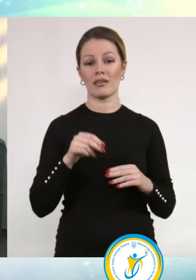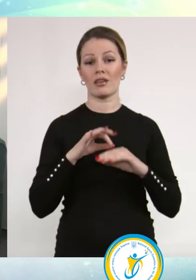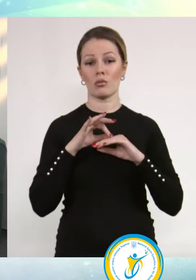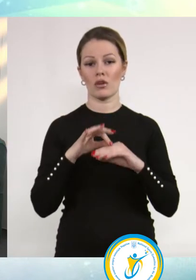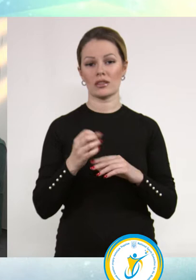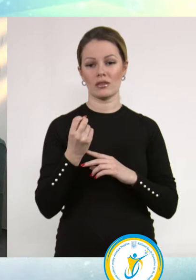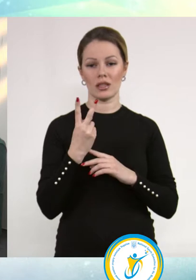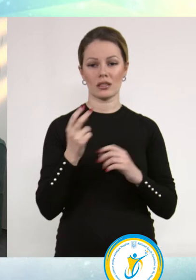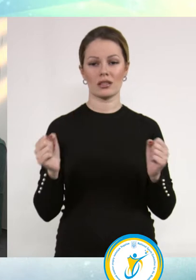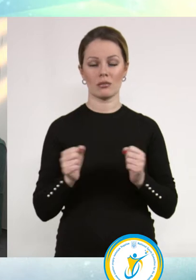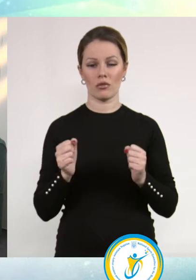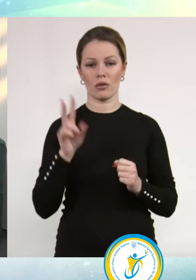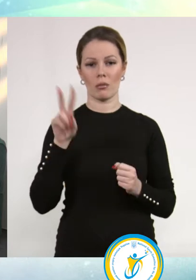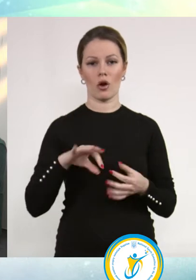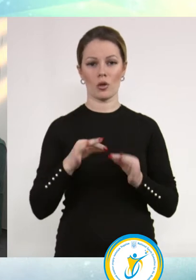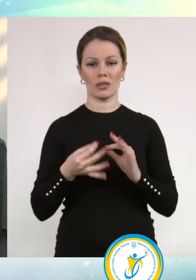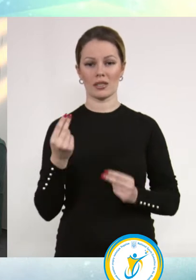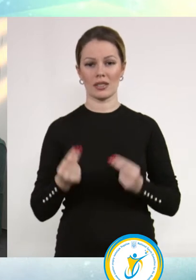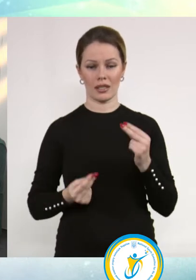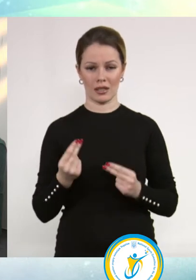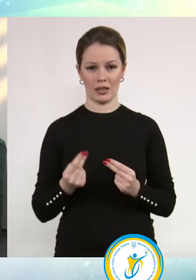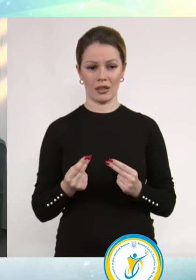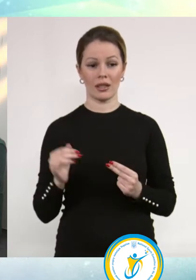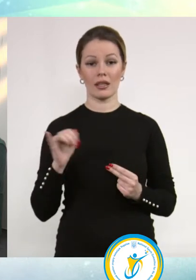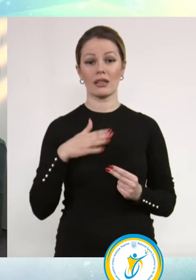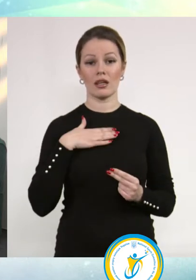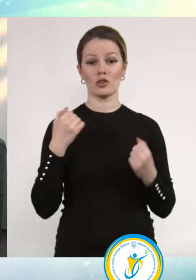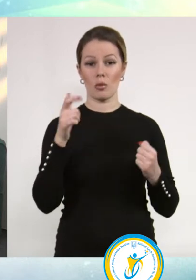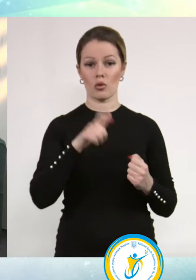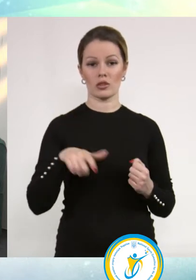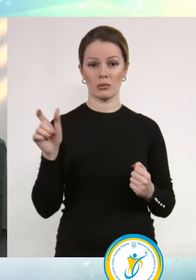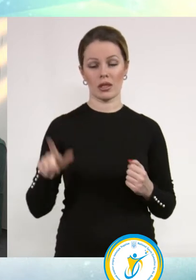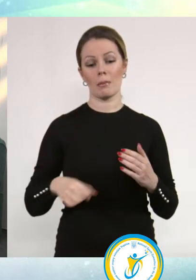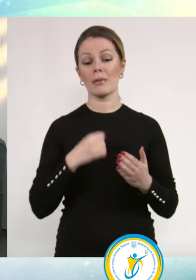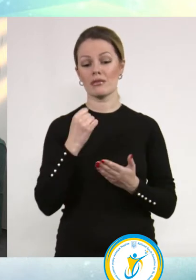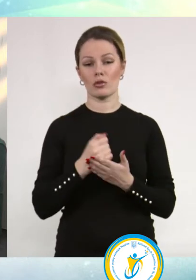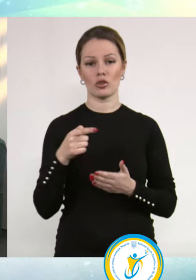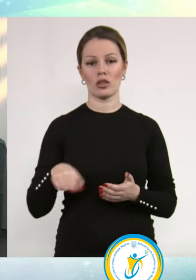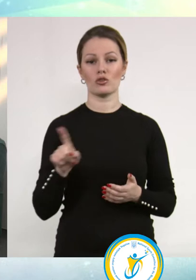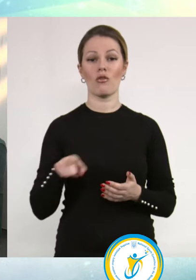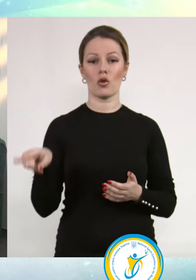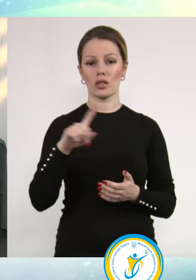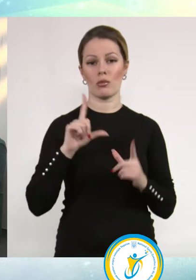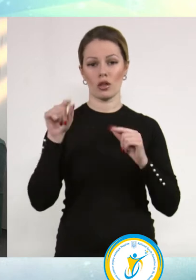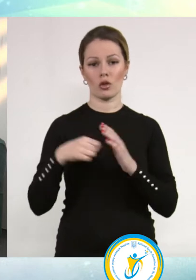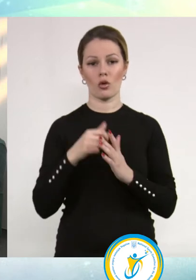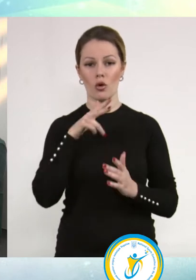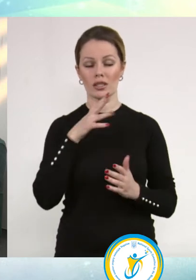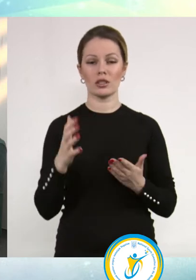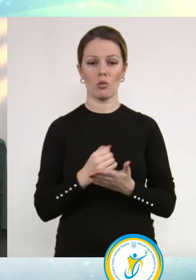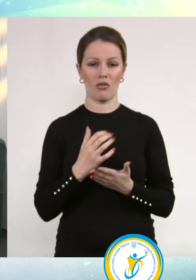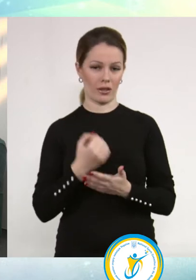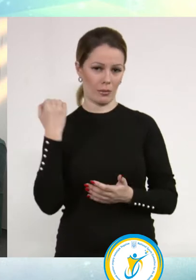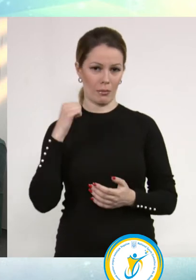Кореї, де відбуваються 12-ті зимові паралімпійські ігри. І наші спортсмени підтверджують те, що вони поїхали до